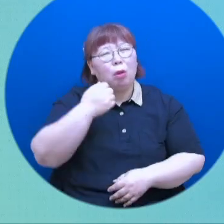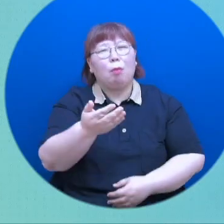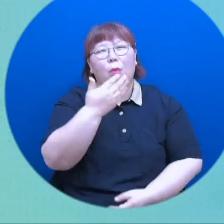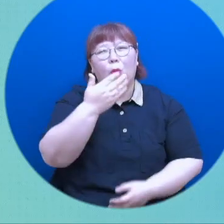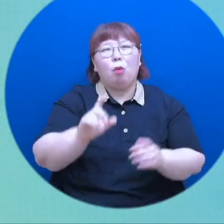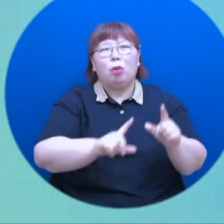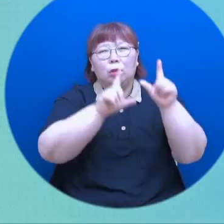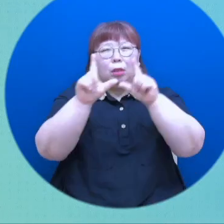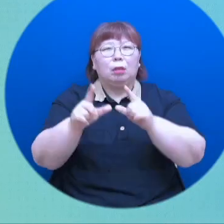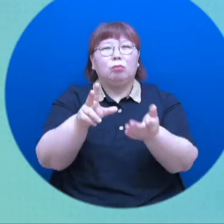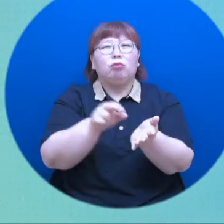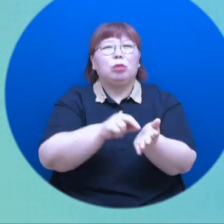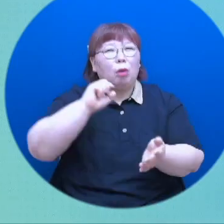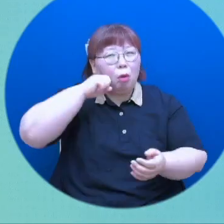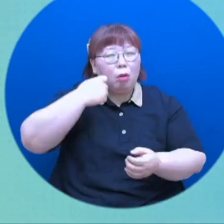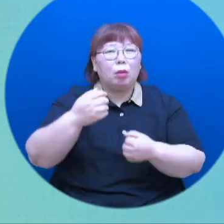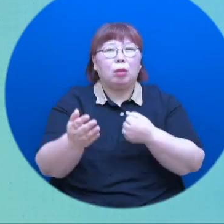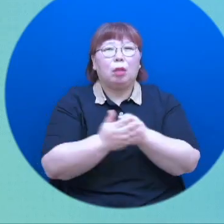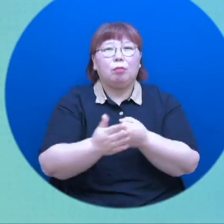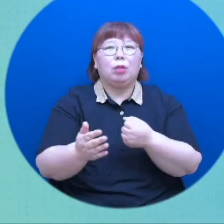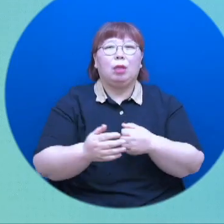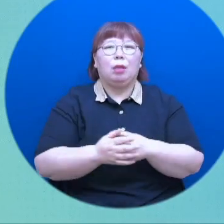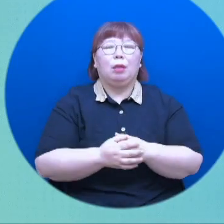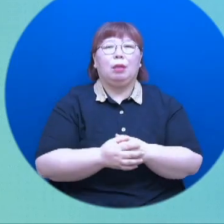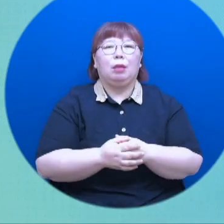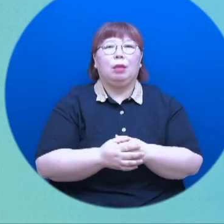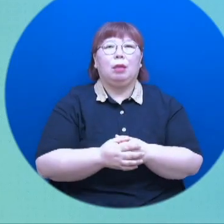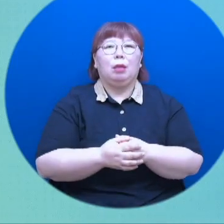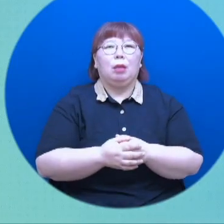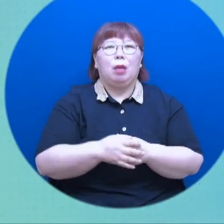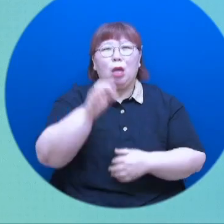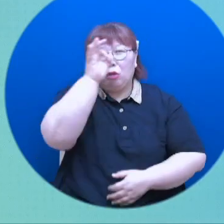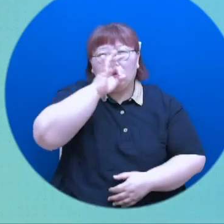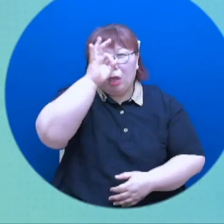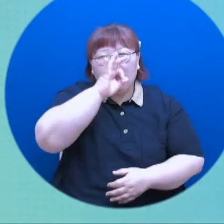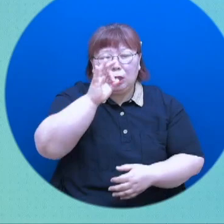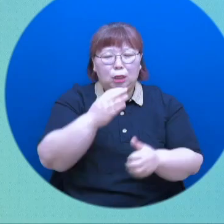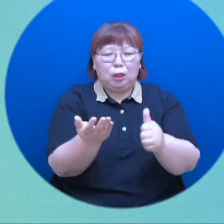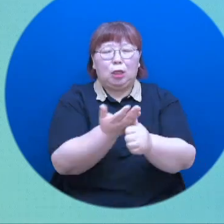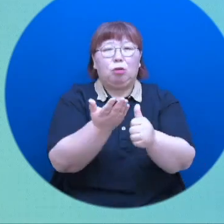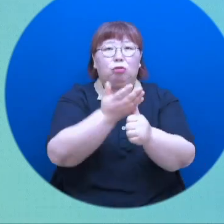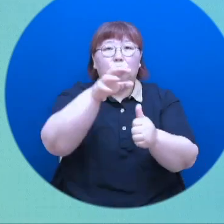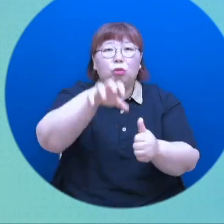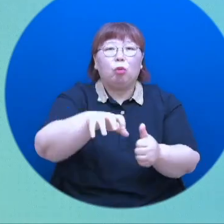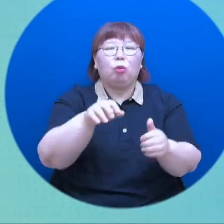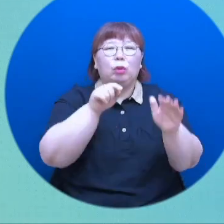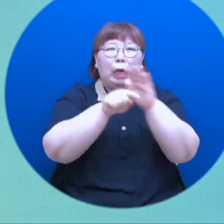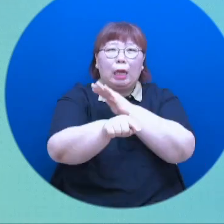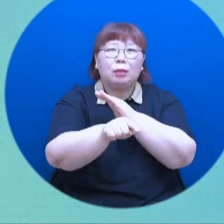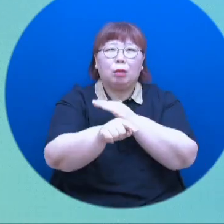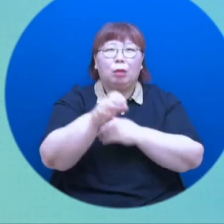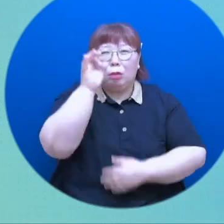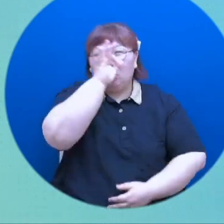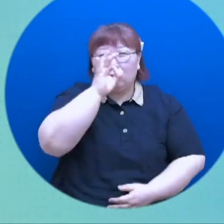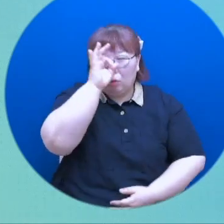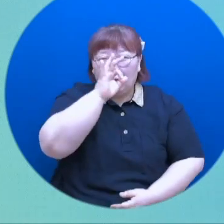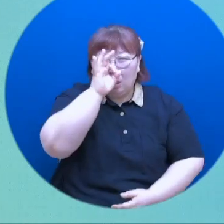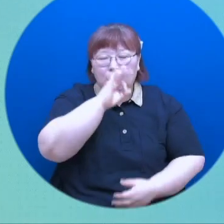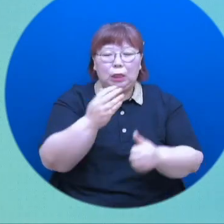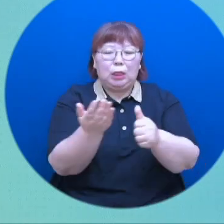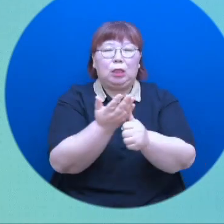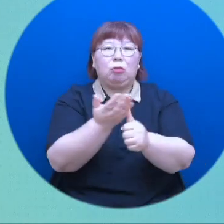문제가 어려우니까 소위 누구도 가지 않냐, 돼지 사육장에 가서 돼지 사육을 하는 일을